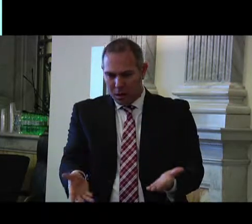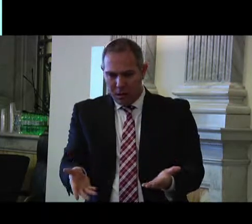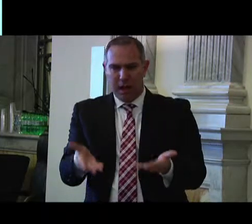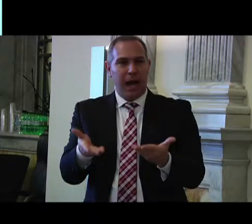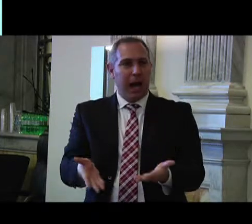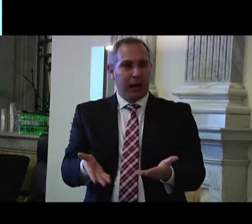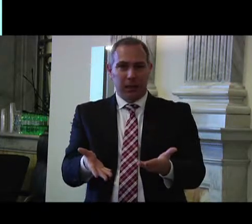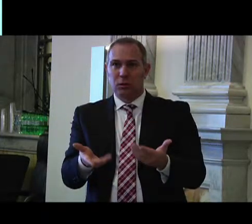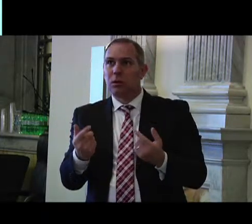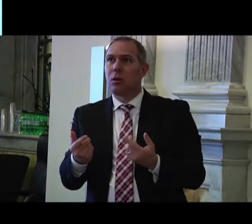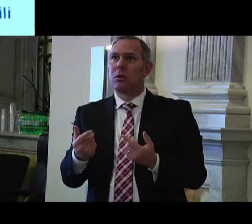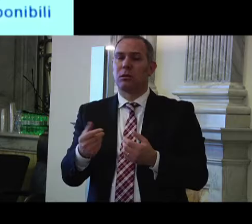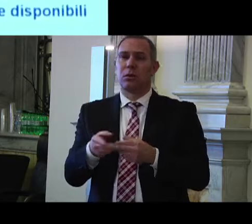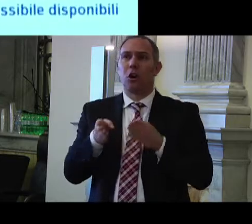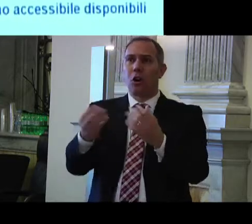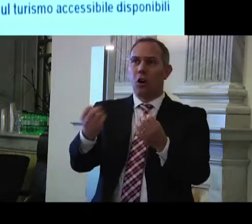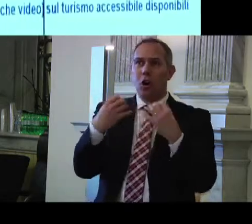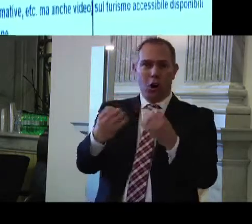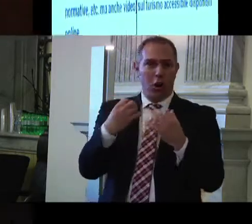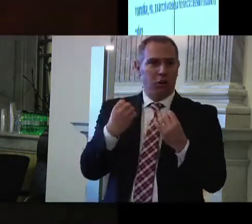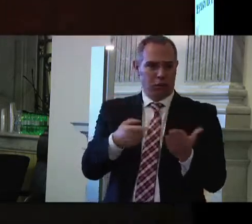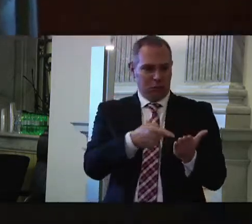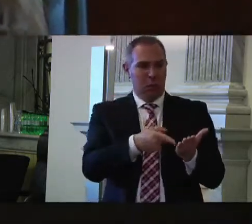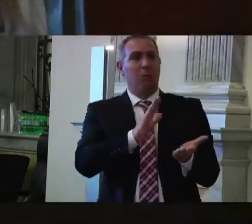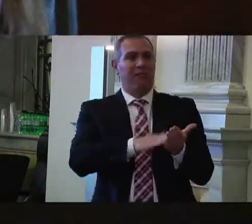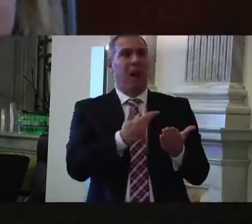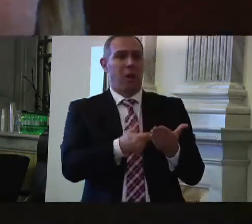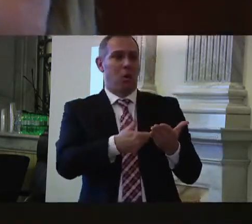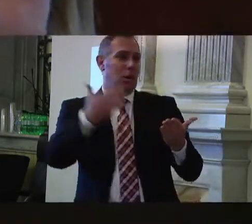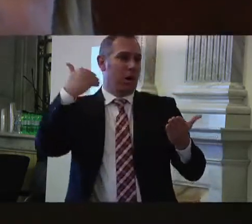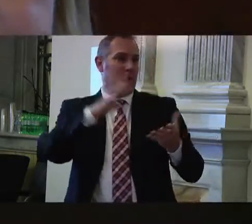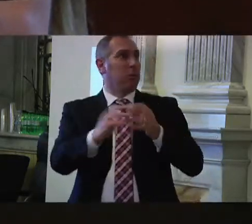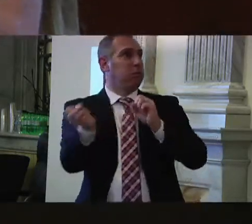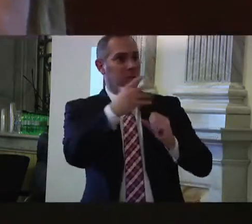anche all'interno di questo corso. E poi i test di autovalutazione